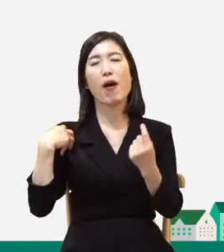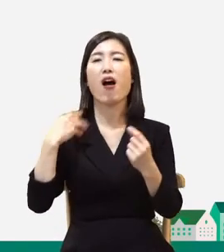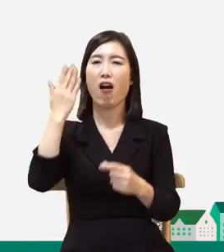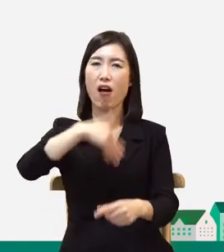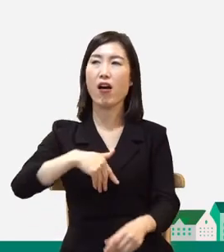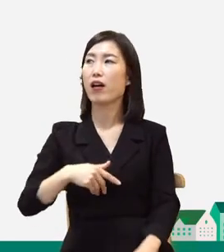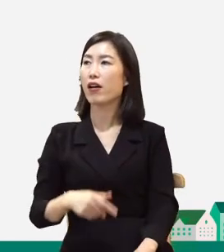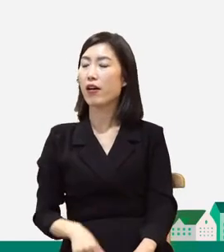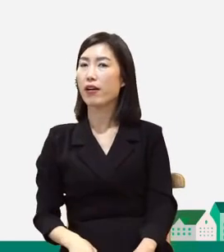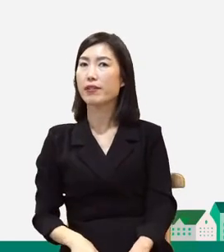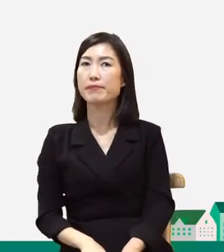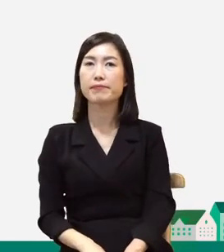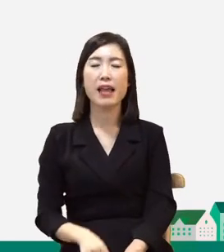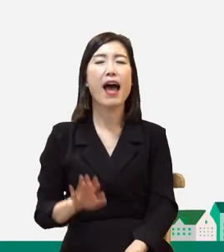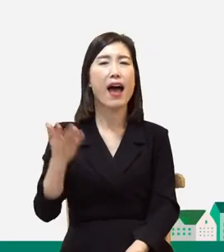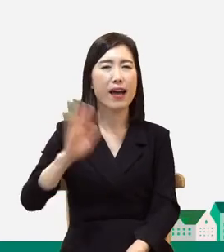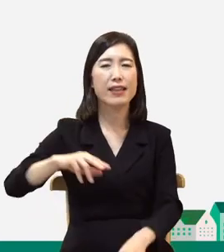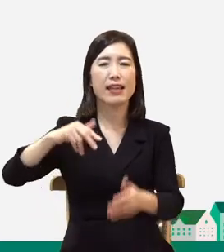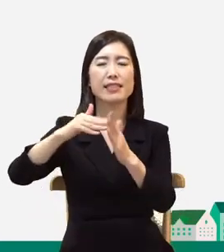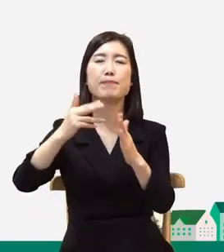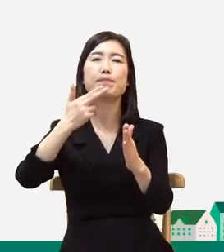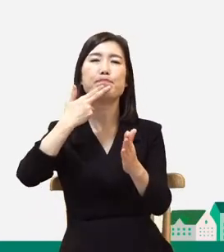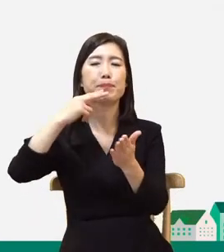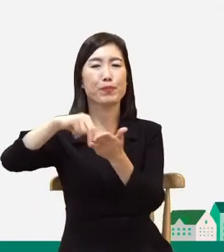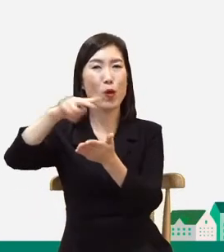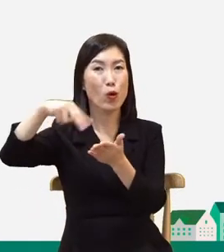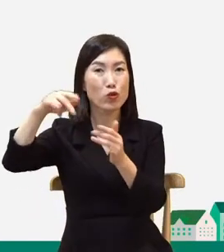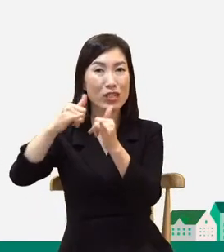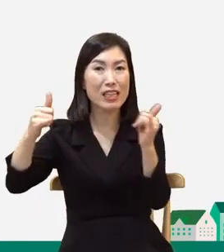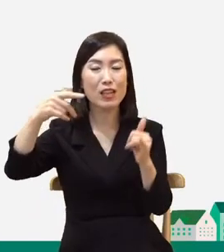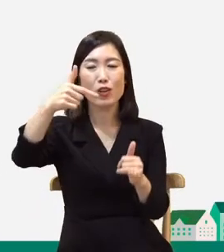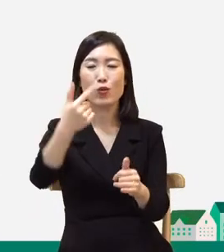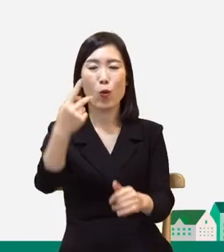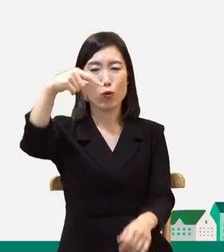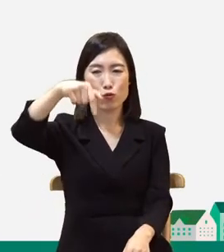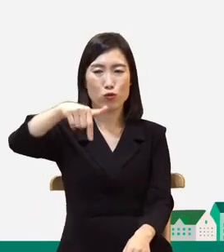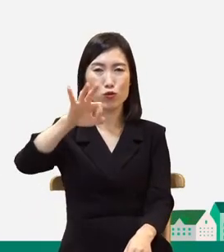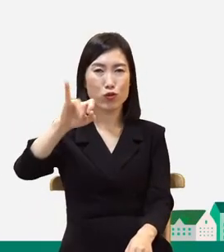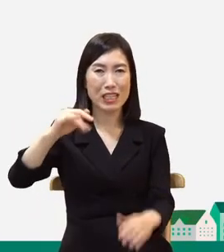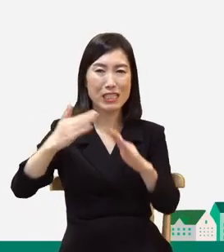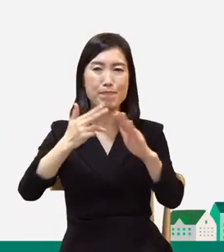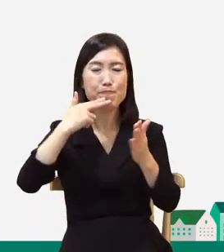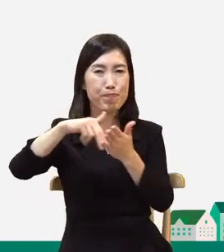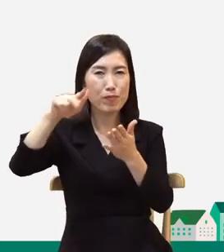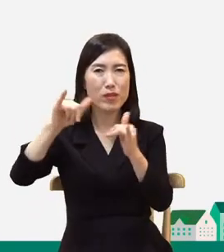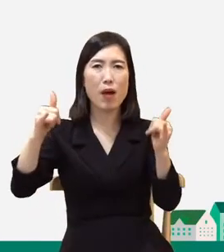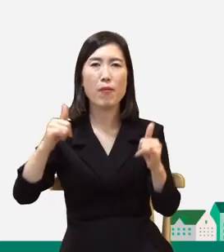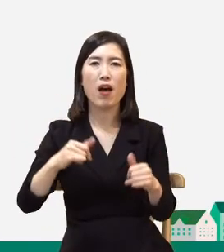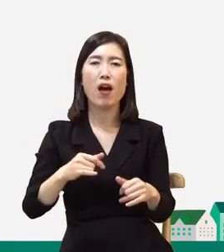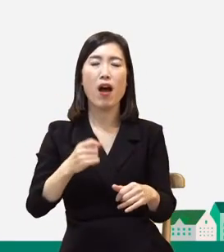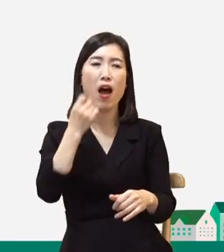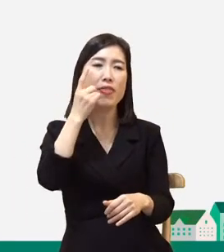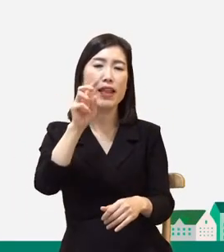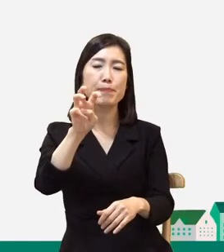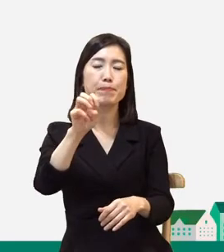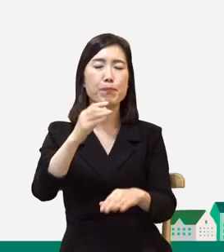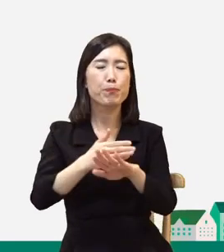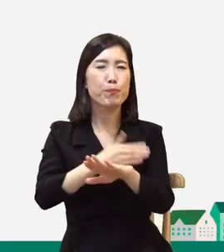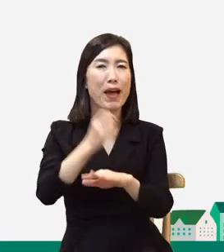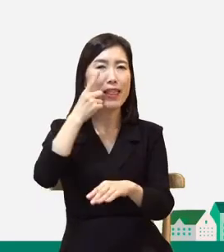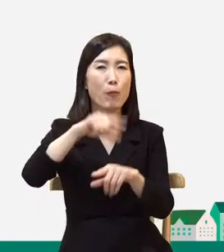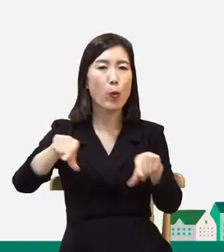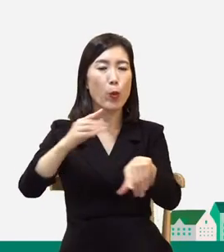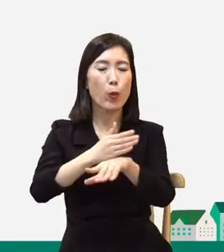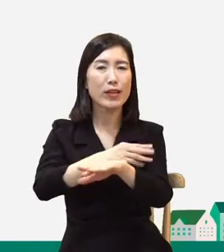경우에는 특히 임대료가 네. 책정이 되어 있어도 그 임대료를 마련하는 게 굉장히 어렵습니다. 300만 원 정도로 대부분 되어